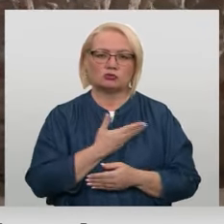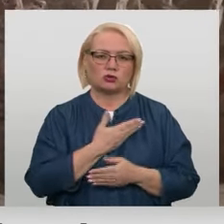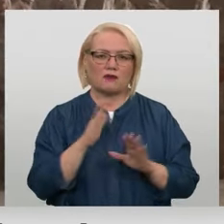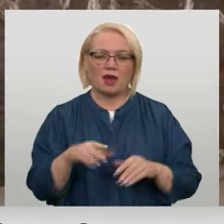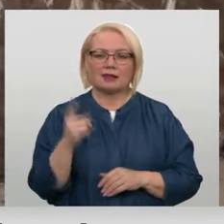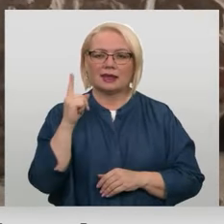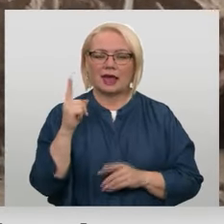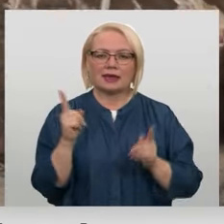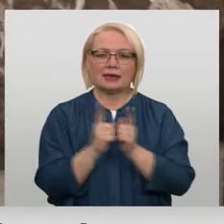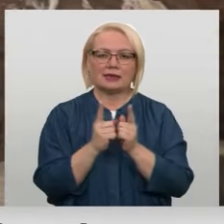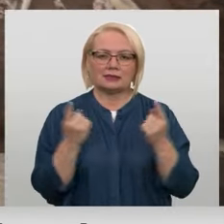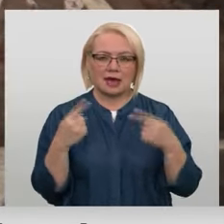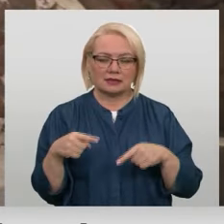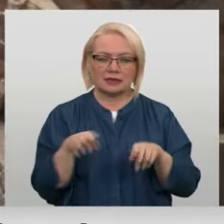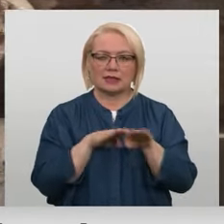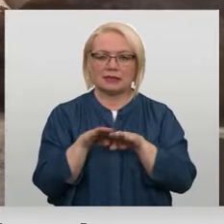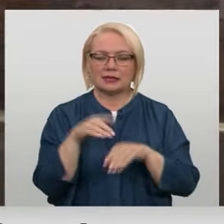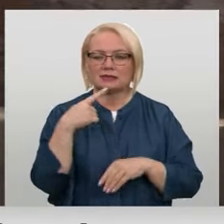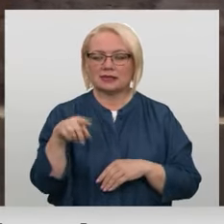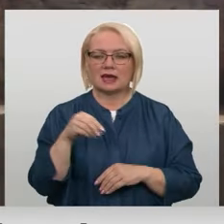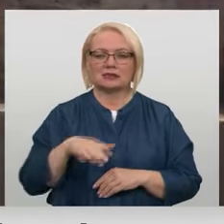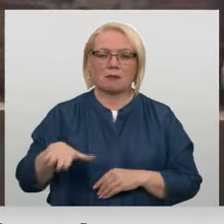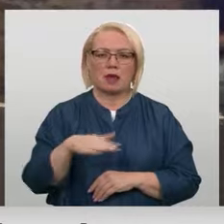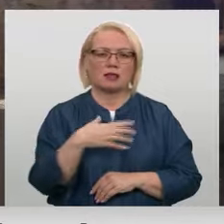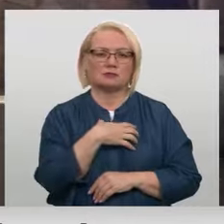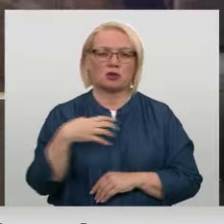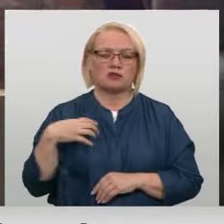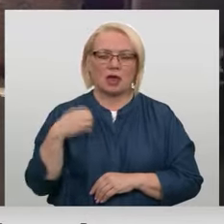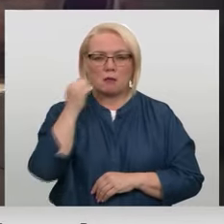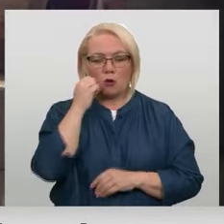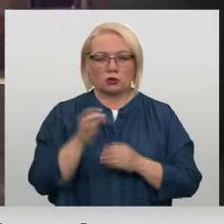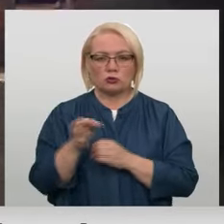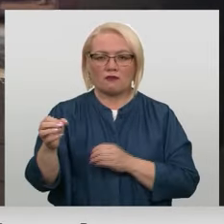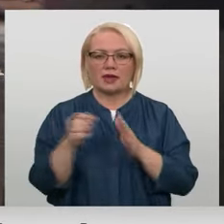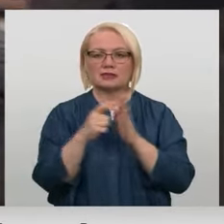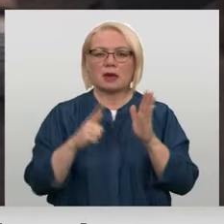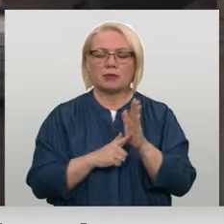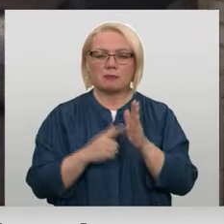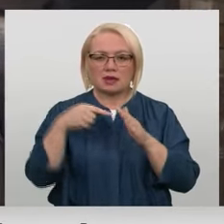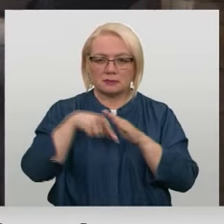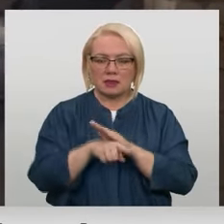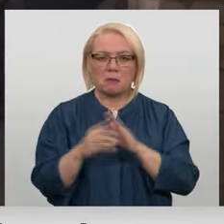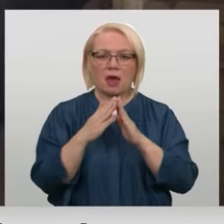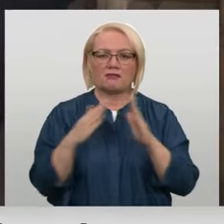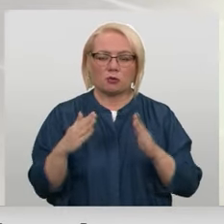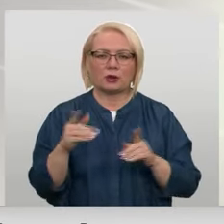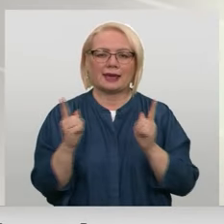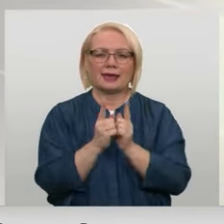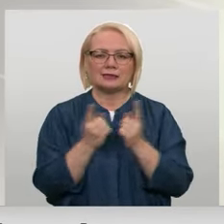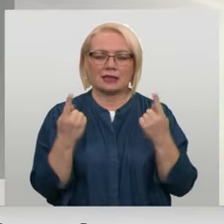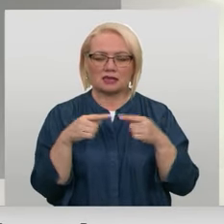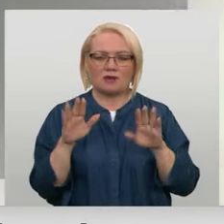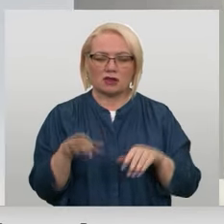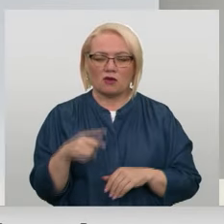vien īslaicīgi. Līdzīgi arī citās Zemgales pašvaldībās. Bauskas novadā ir 17 patvērtnes, kurās varētu uzturēties īslaicīgi.